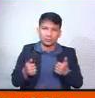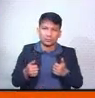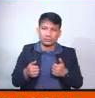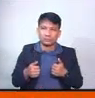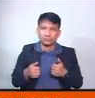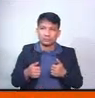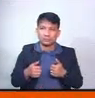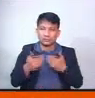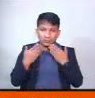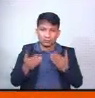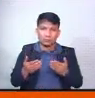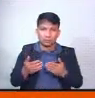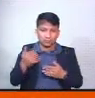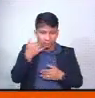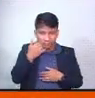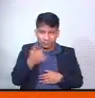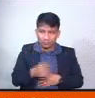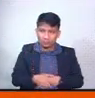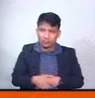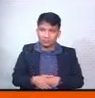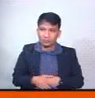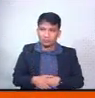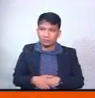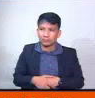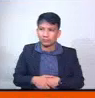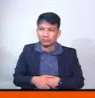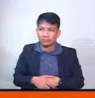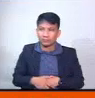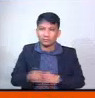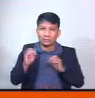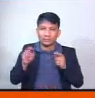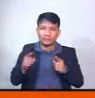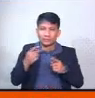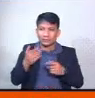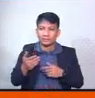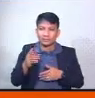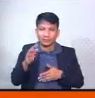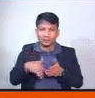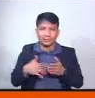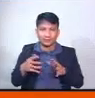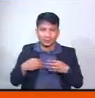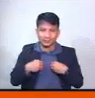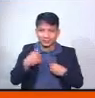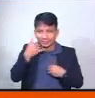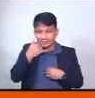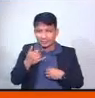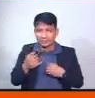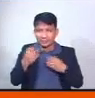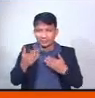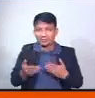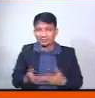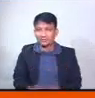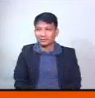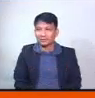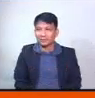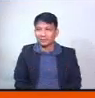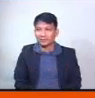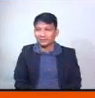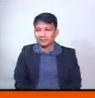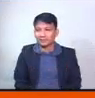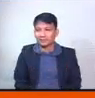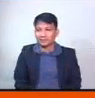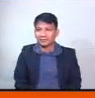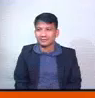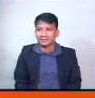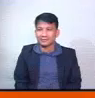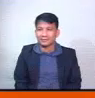Sir, salamat at tumawag ka, sir. Sige, sir. Salamat din po, sir, at tinanggap niyong tawag namin, sir. Thank you very much po. Okay. Magandang tanghali po,